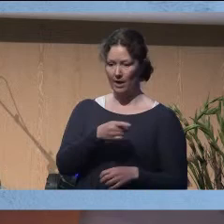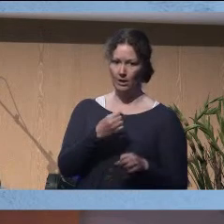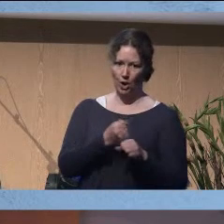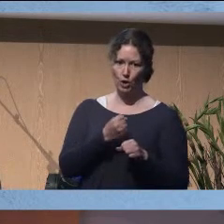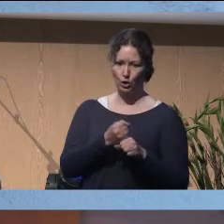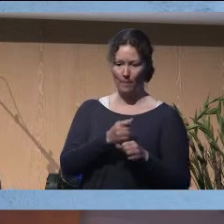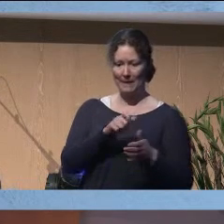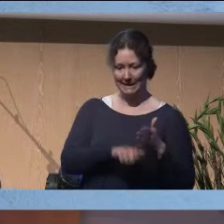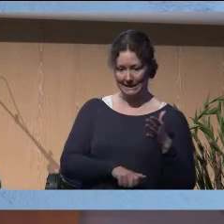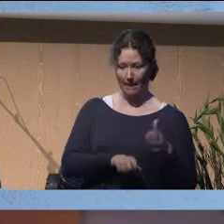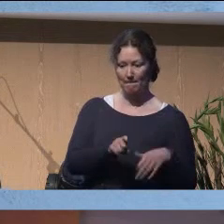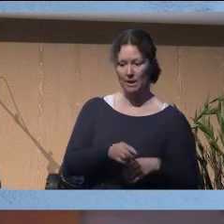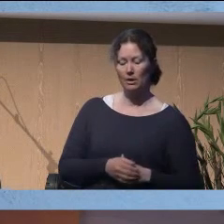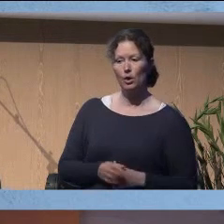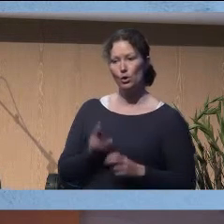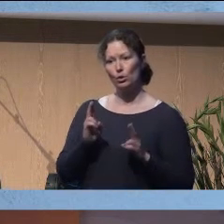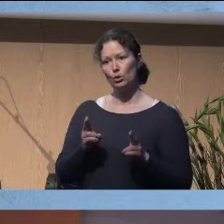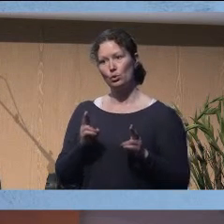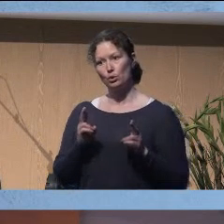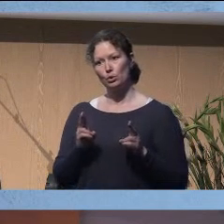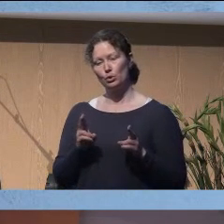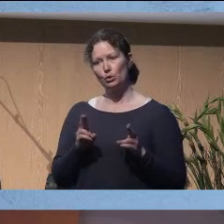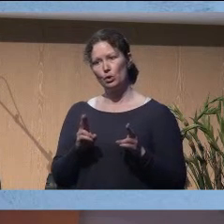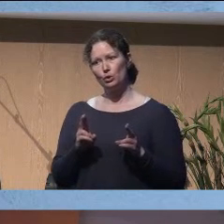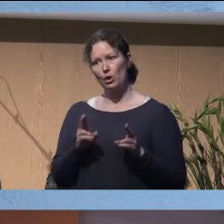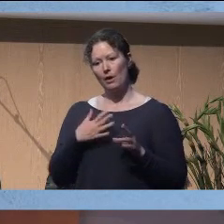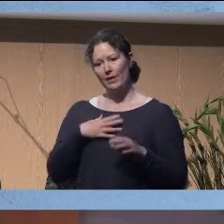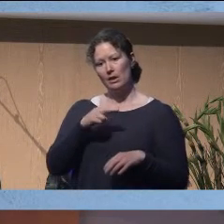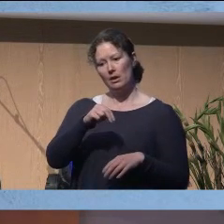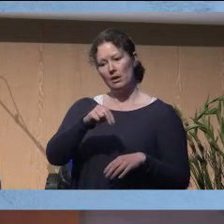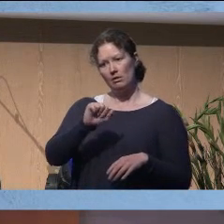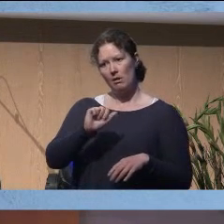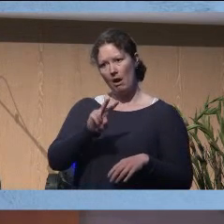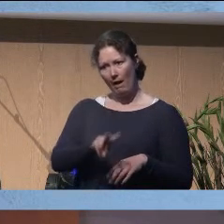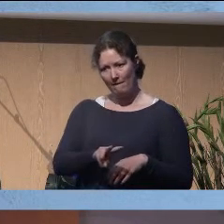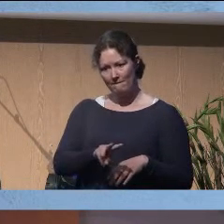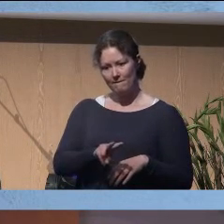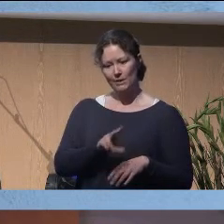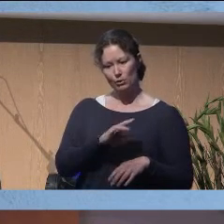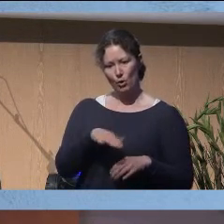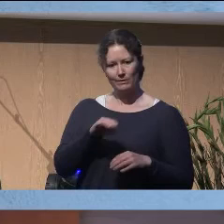jobbresept, vi har også NAV som går I